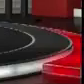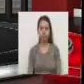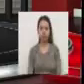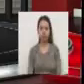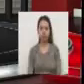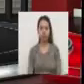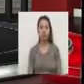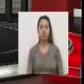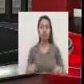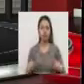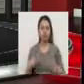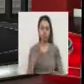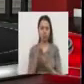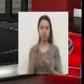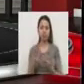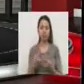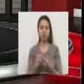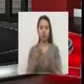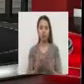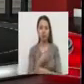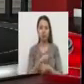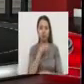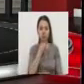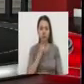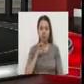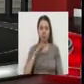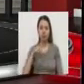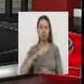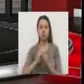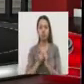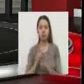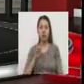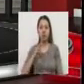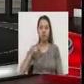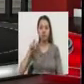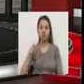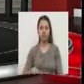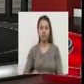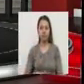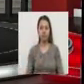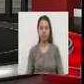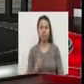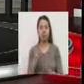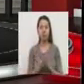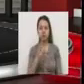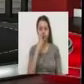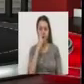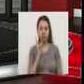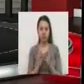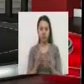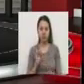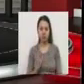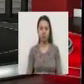Ассаламу алейкум. Тікелей эфирде жаңалықтар. Студияда Мақсат Болатұлы, суд аудармашы Әсем Жомартқызы. Алда көретіндеріңіз.